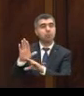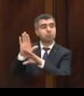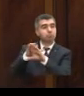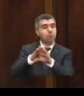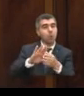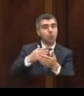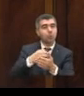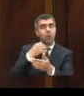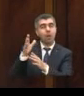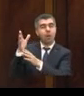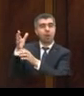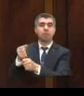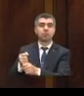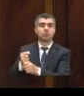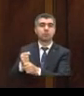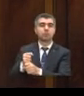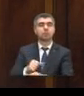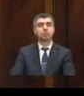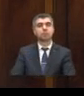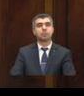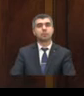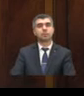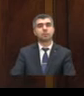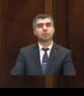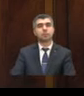والحكيمة لجلالة الملك نصره الله.